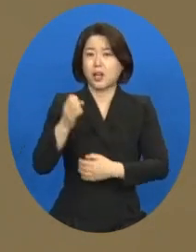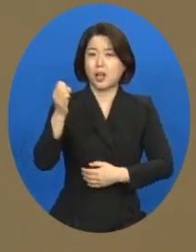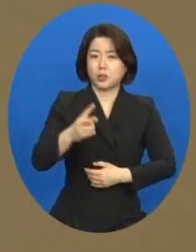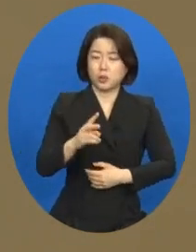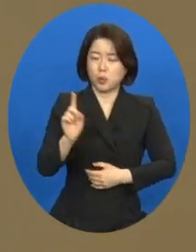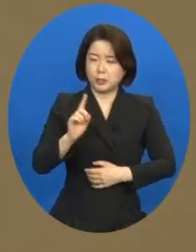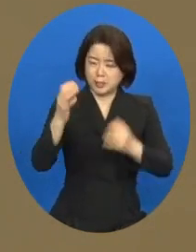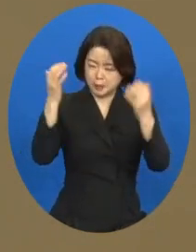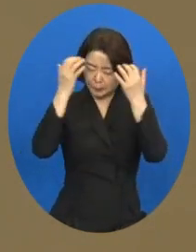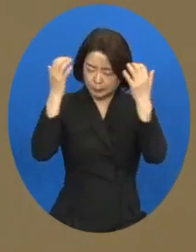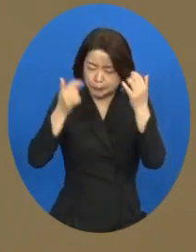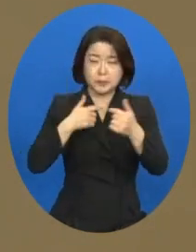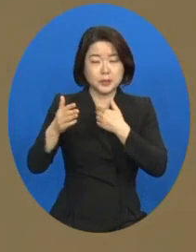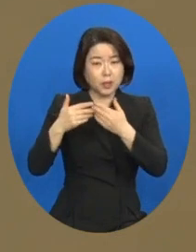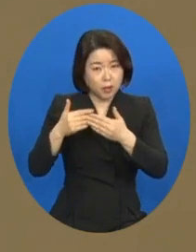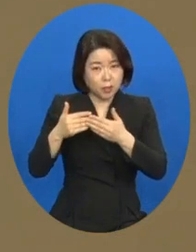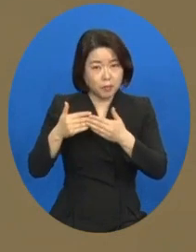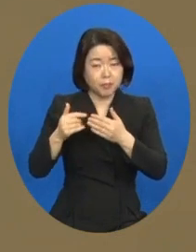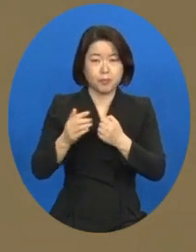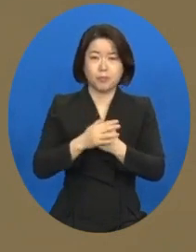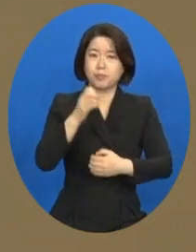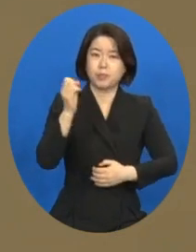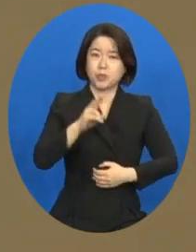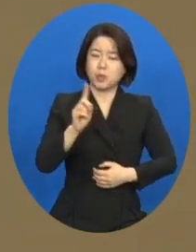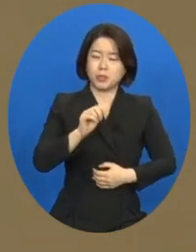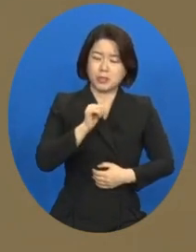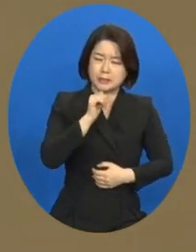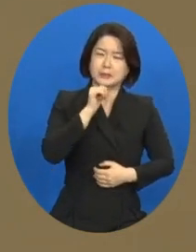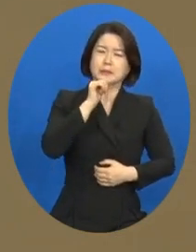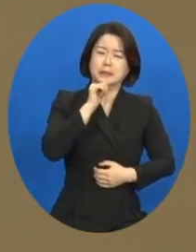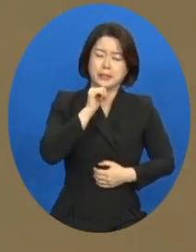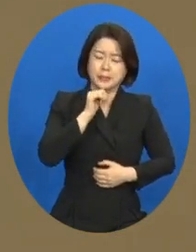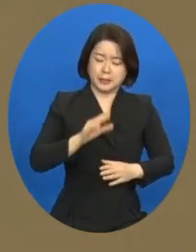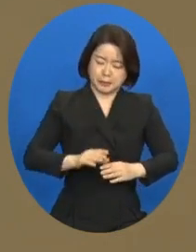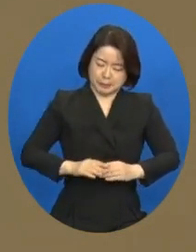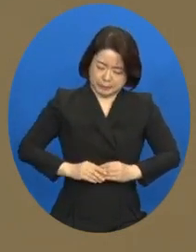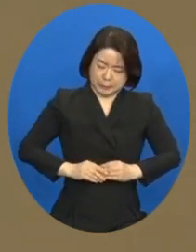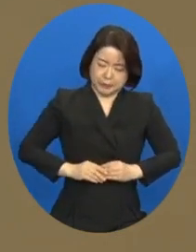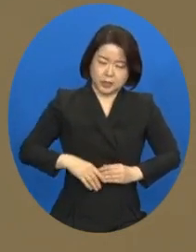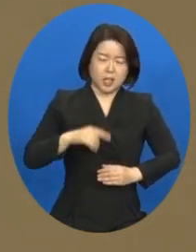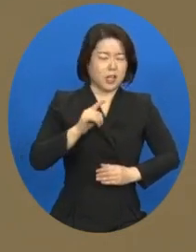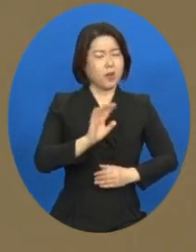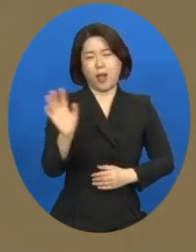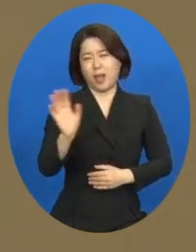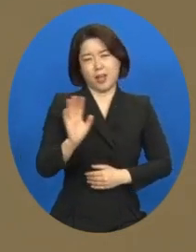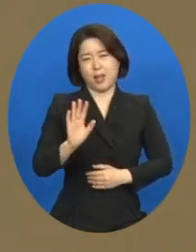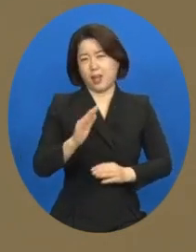어떤 환난을 겪는 것, 또는 무슨 가난과 궁핍, 아니에요.